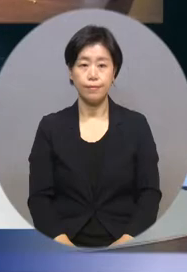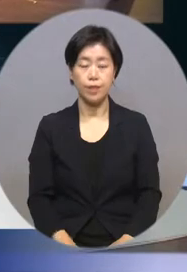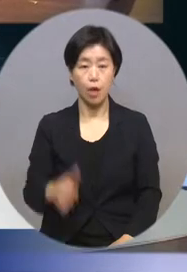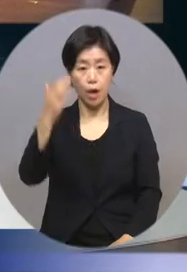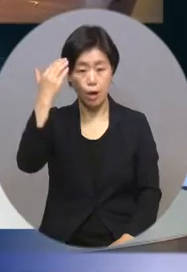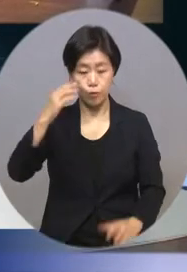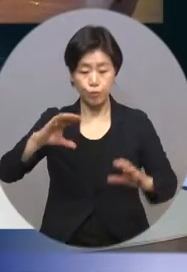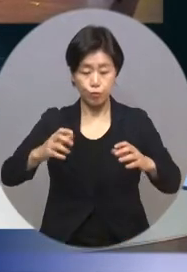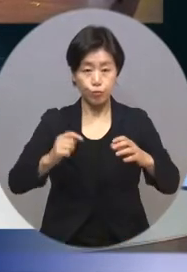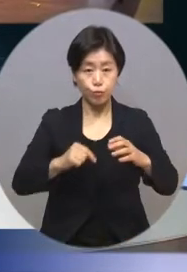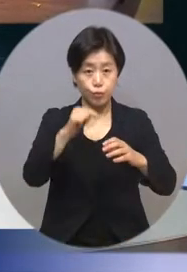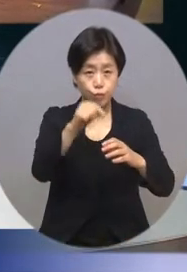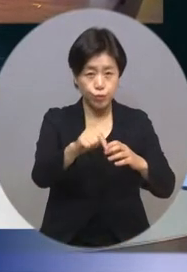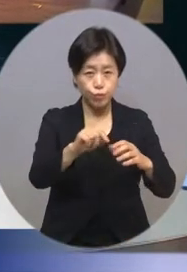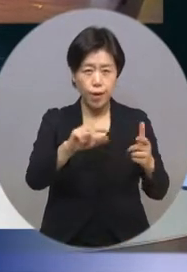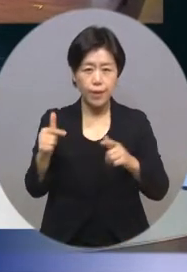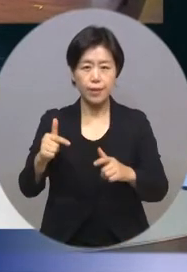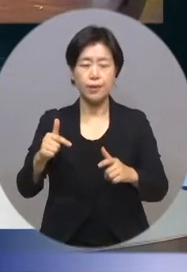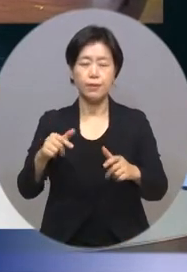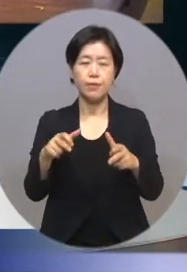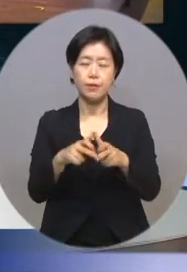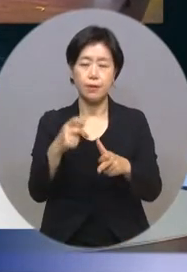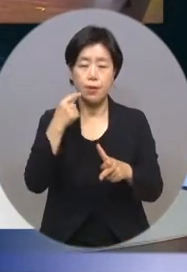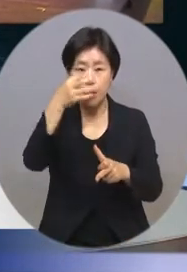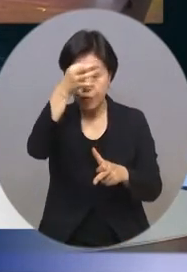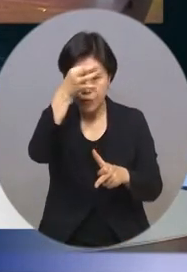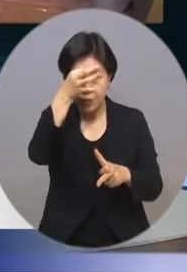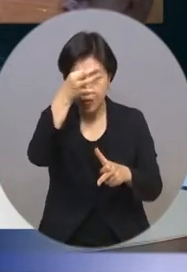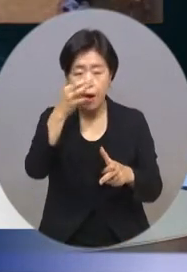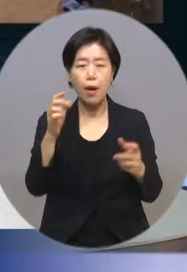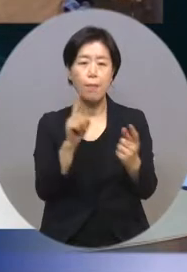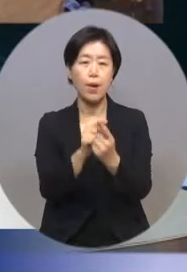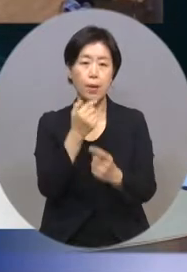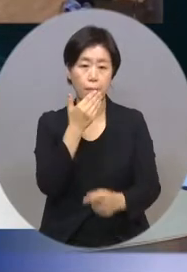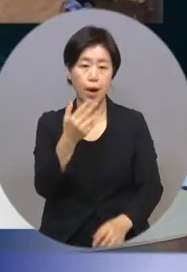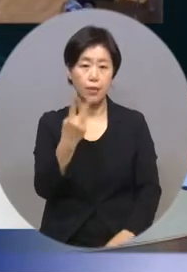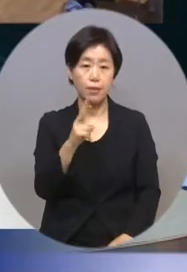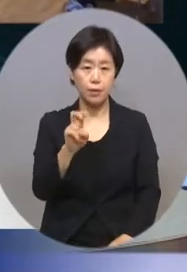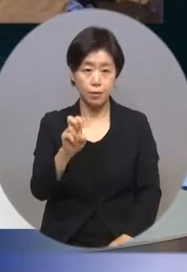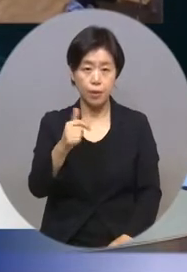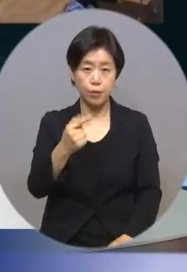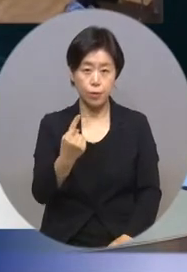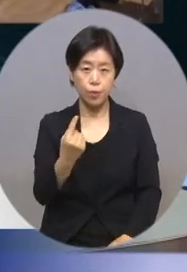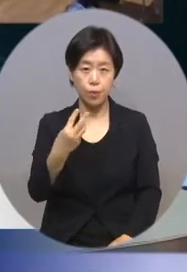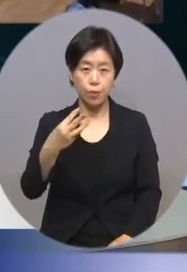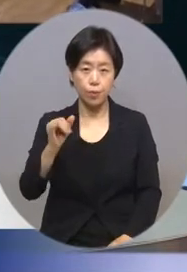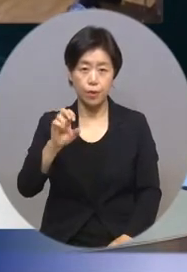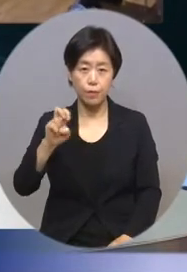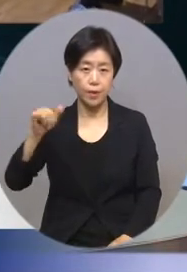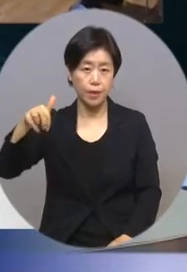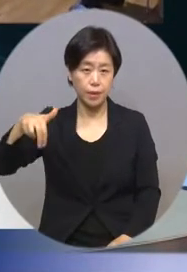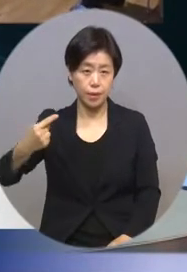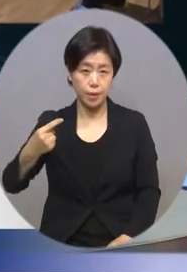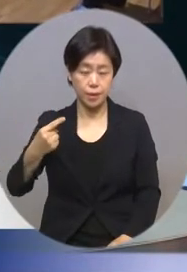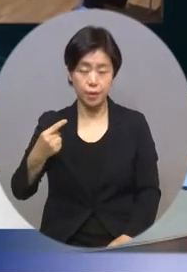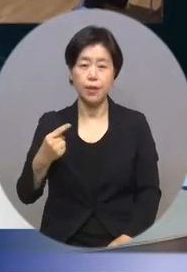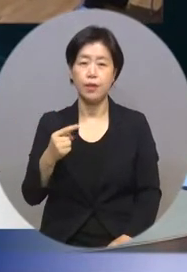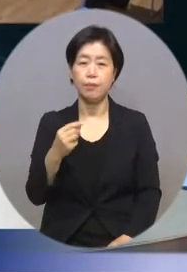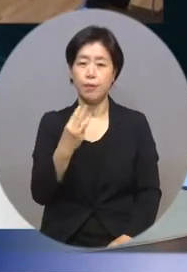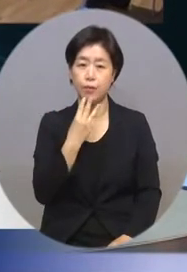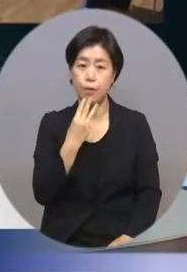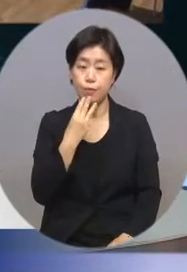국내외 장애인수를 다채롭게 만날 수 있는 2022 노 리미츠 인 서울이 개막했습니다. 보도에 박성용 기자입니다.